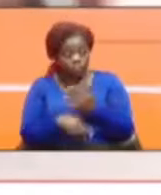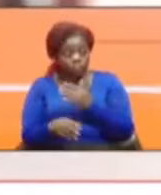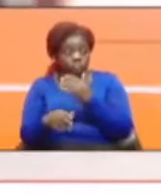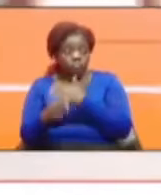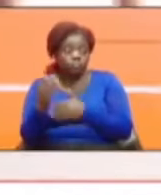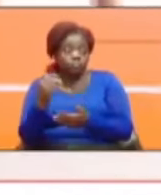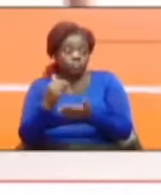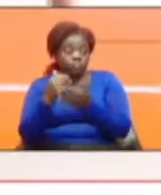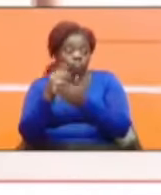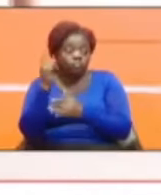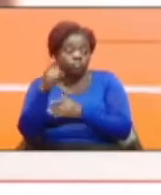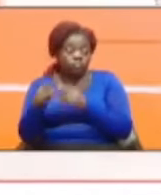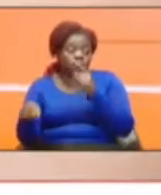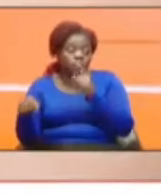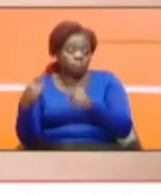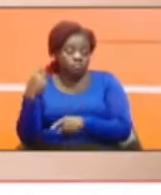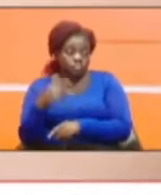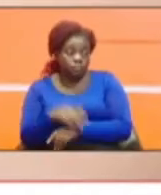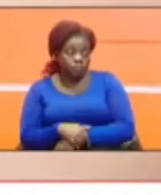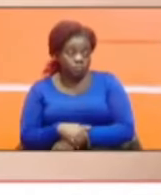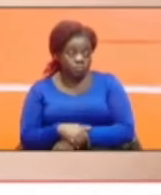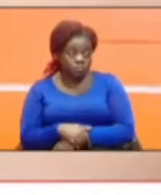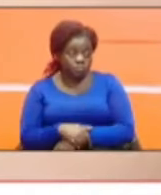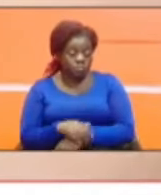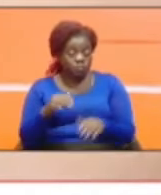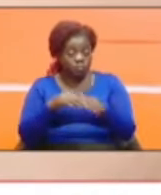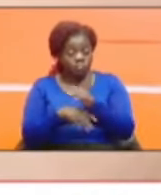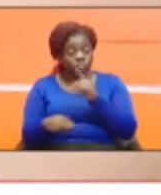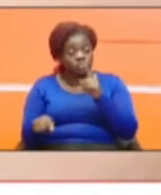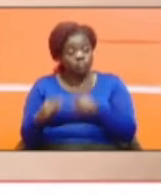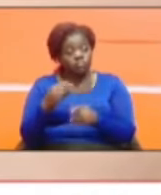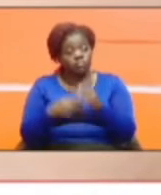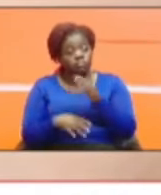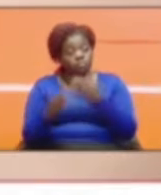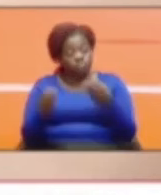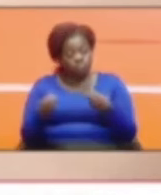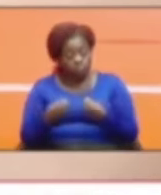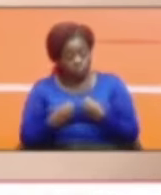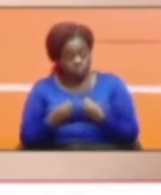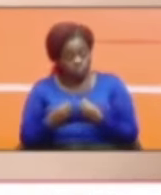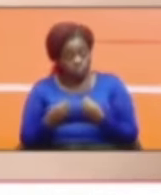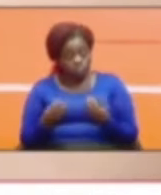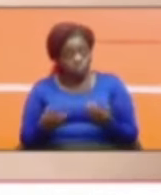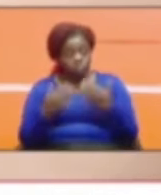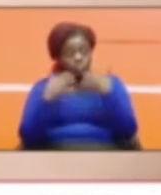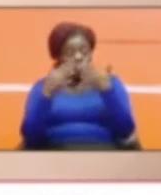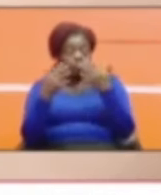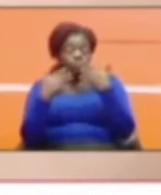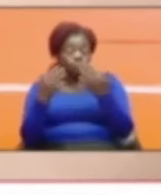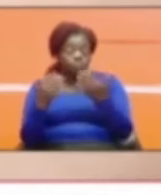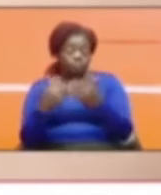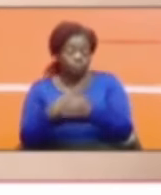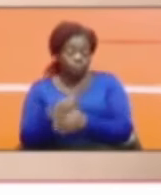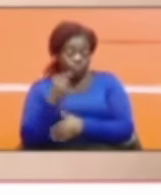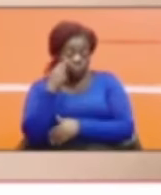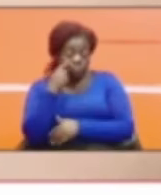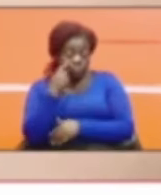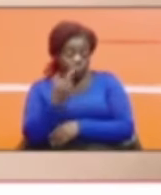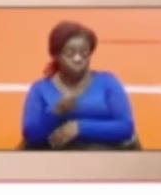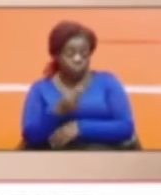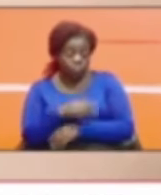Katonda yababedde okutuuka ku buwanguzi. Okusinziira ku buwanguzi Mukama bwe yatutuusizzaako tumwebaza okulaba